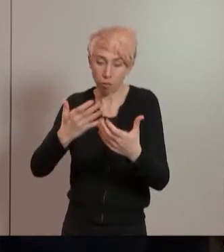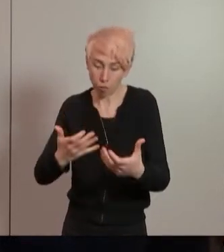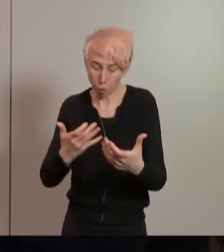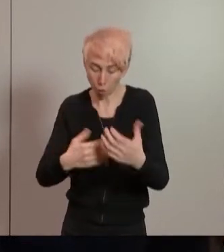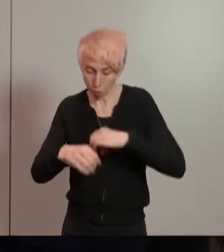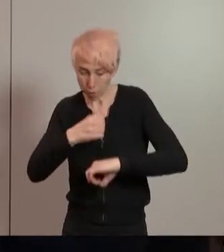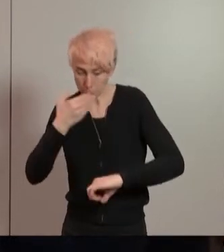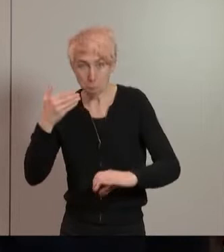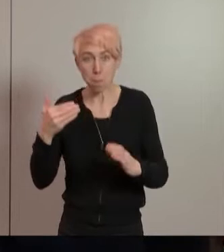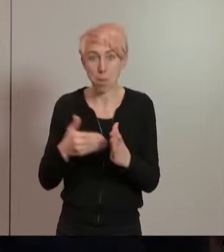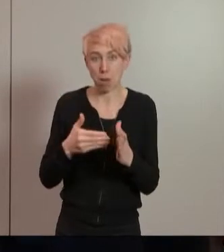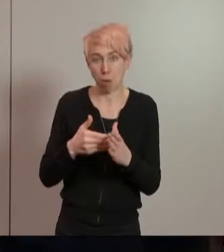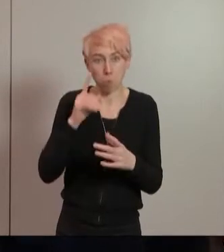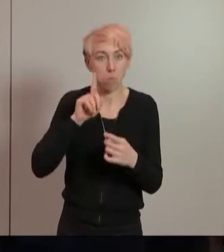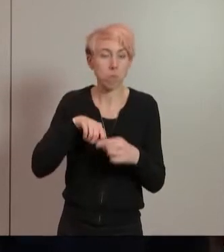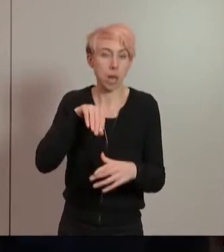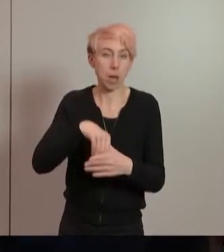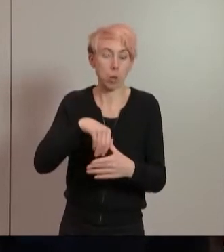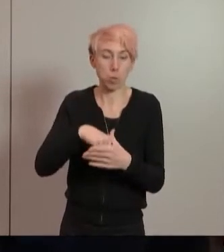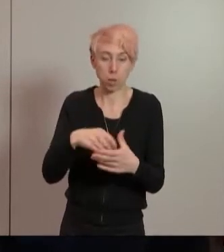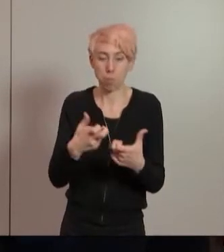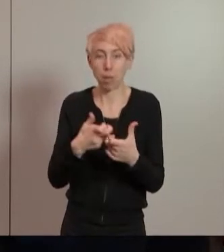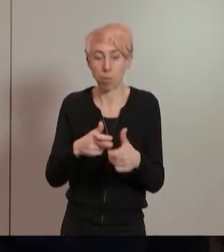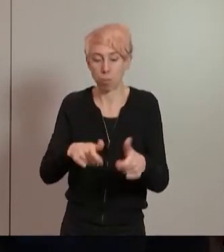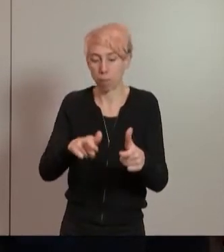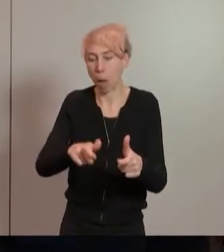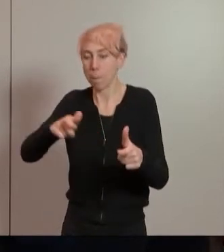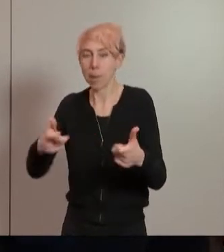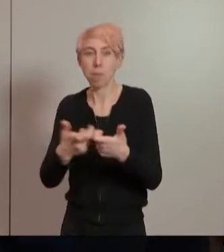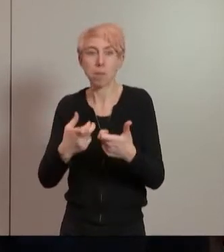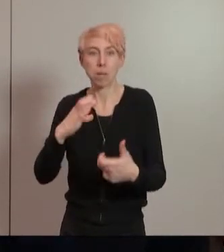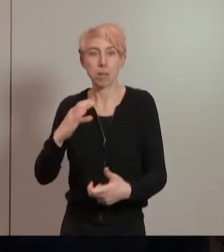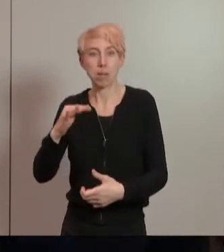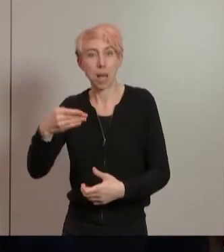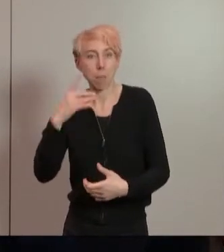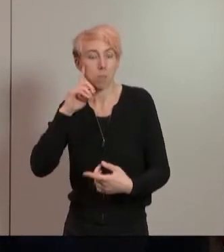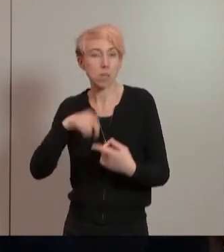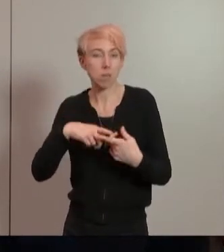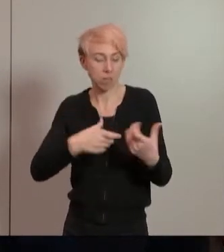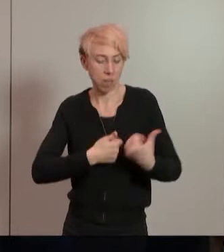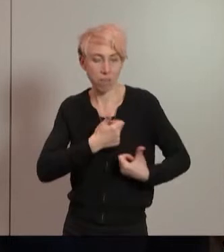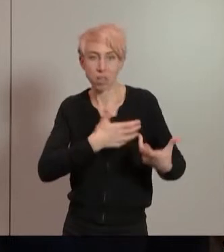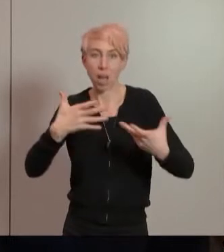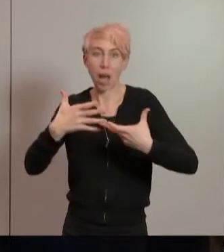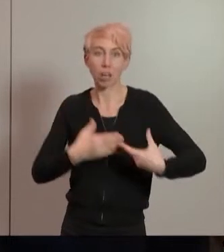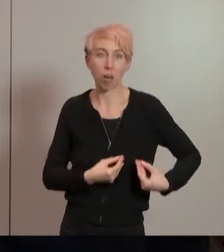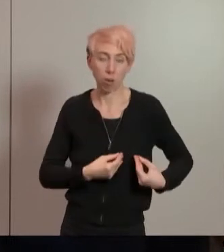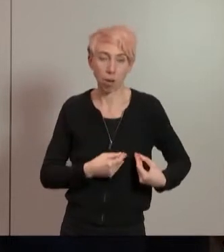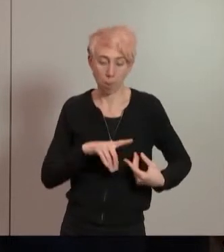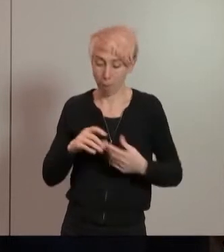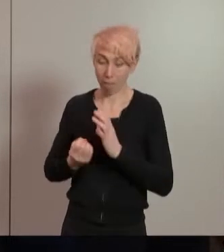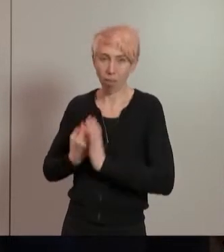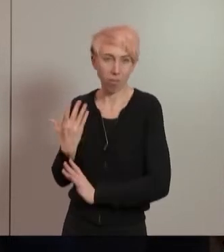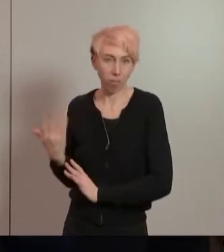Donc c'est des extensions ou dans le cadre du CTM pour loger des services et pas forcément du neuf.